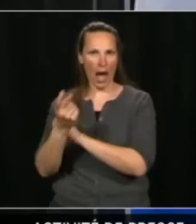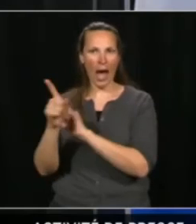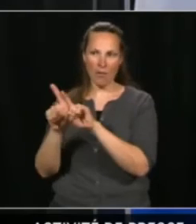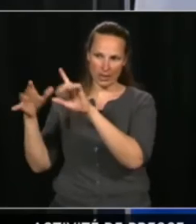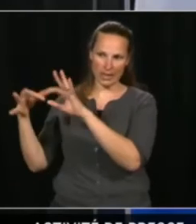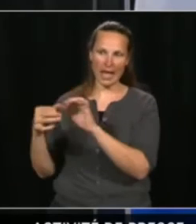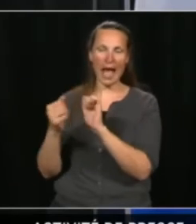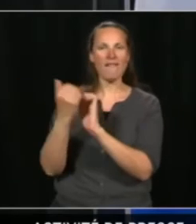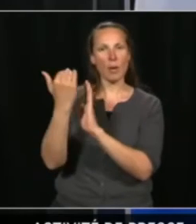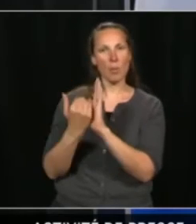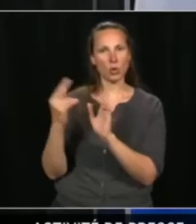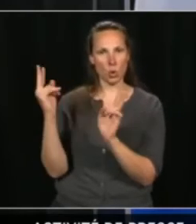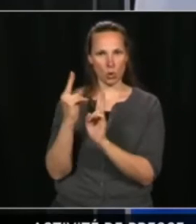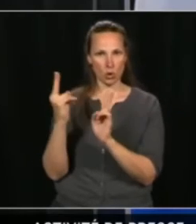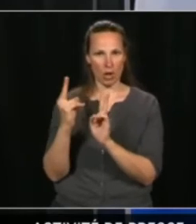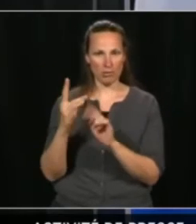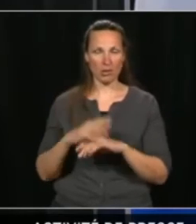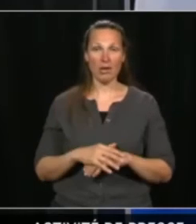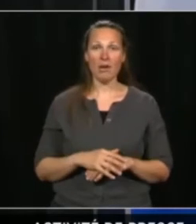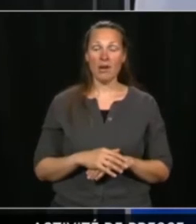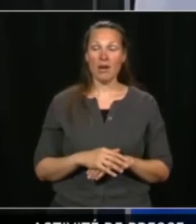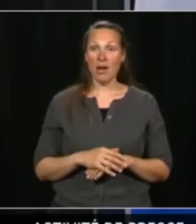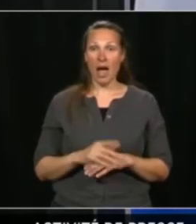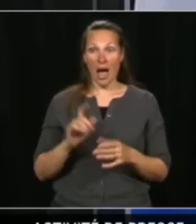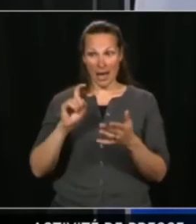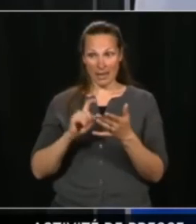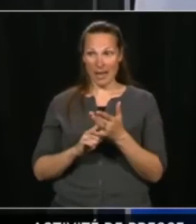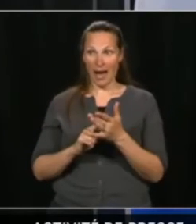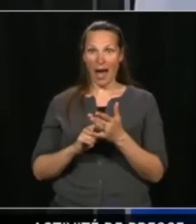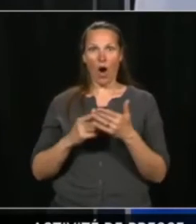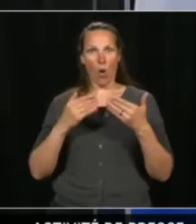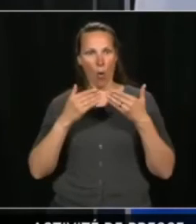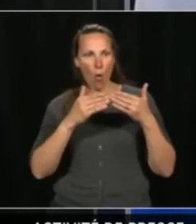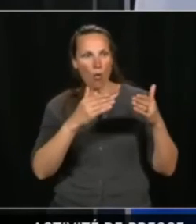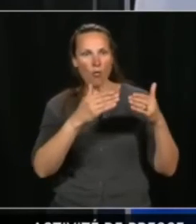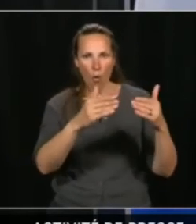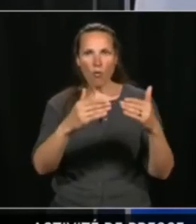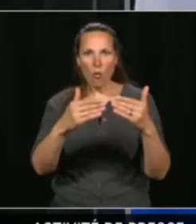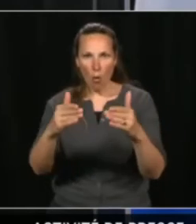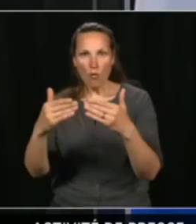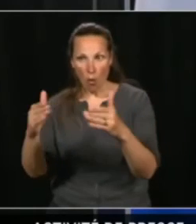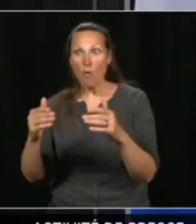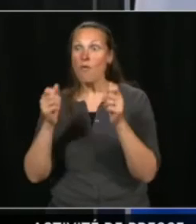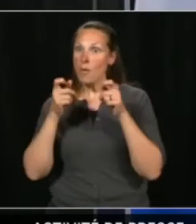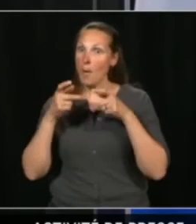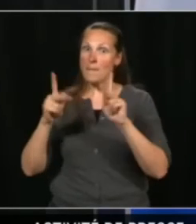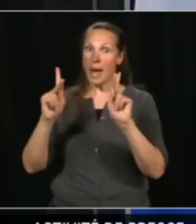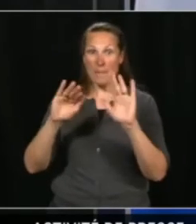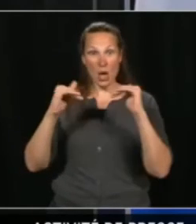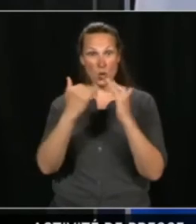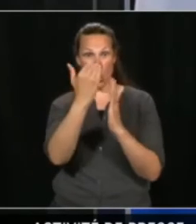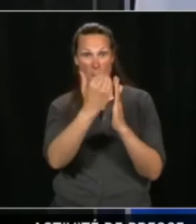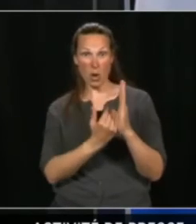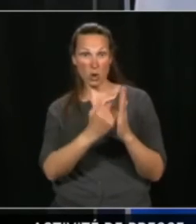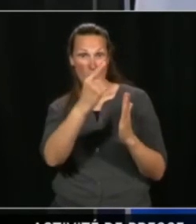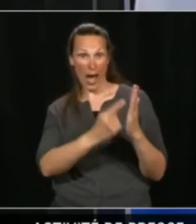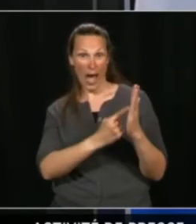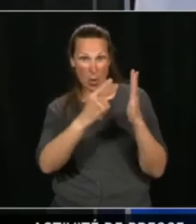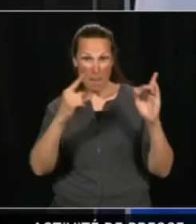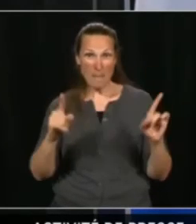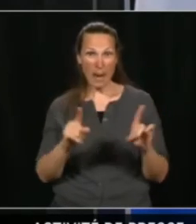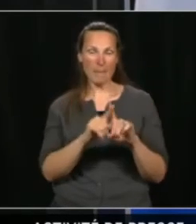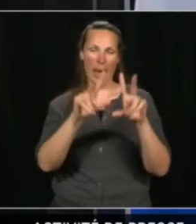vraiment déconfiner puis enlever toutes les mesures avant que tout le monde ait deux doses. Et pour ça, on prévoit comme moment à peu